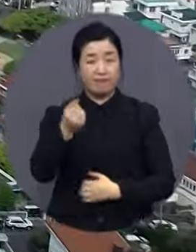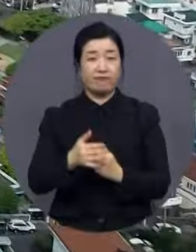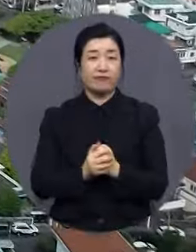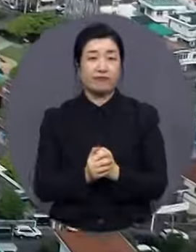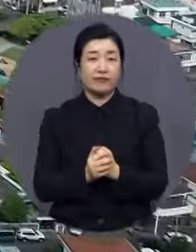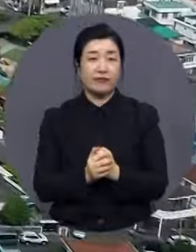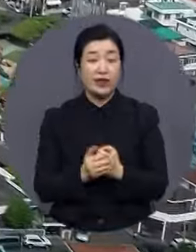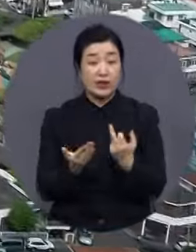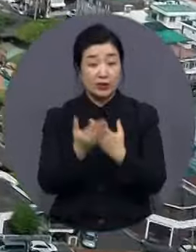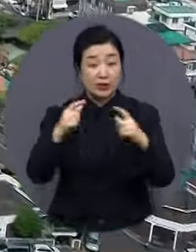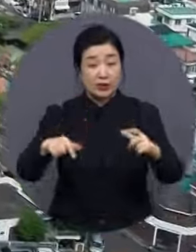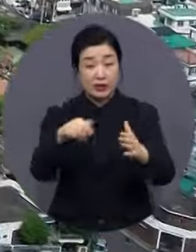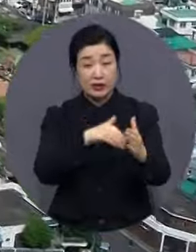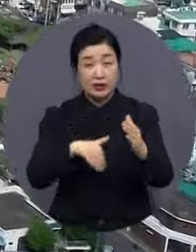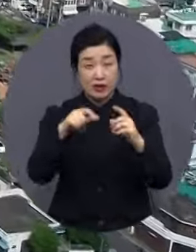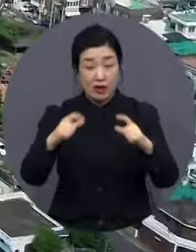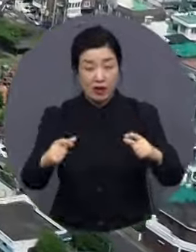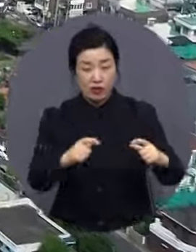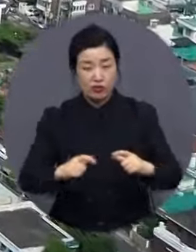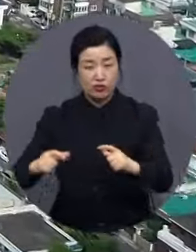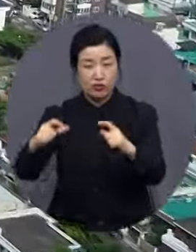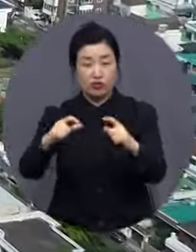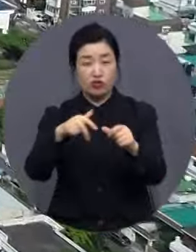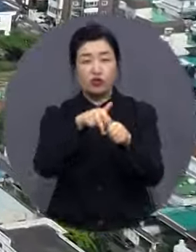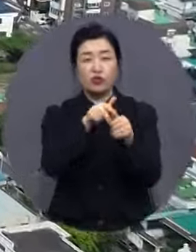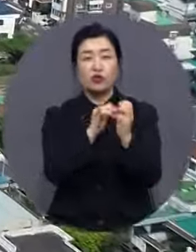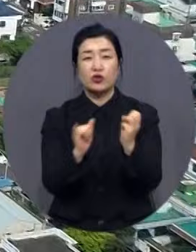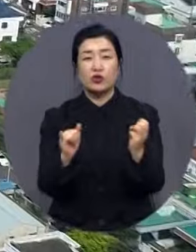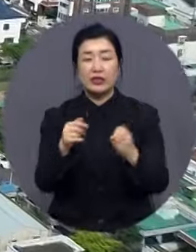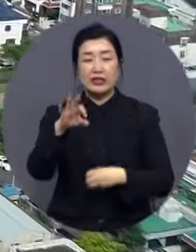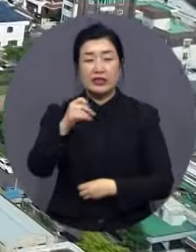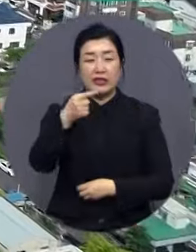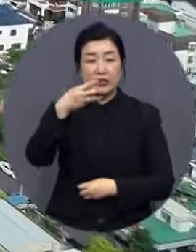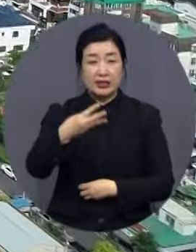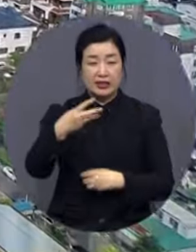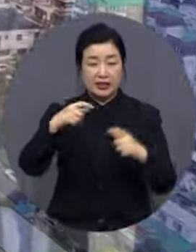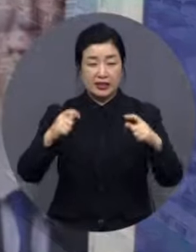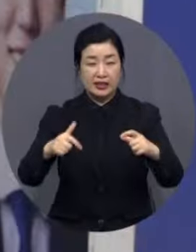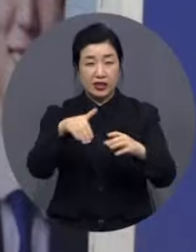제주지역 선거구 가데 가장 많은 후보가 출마한 제주시